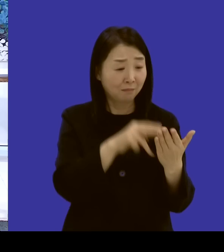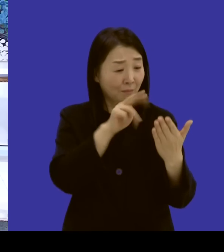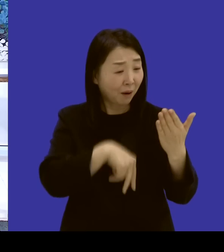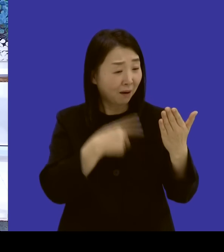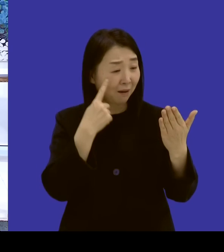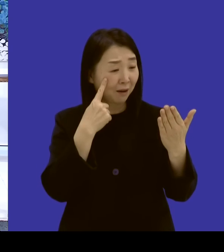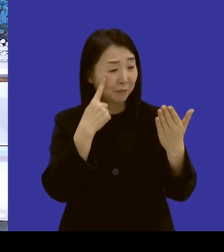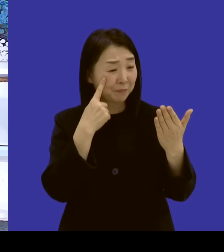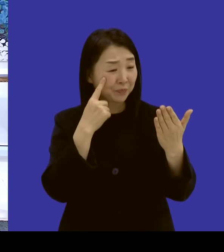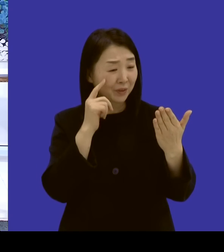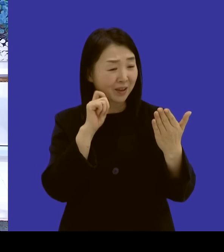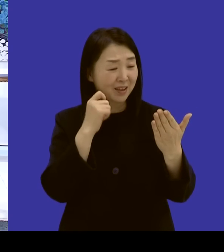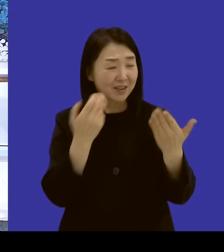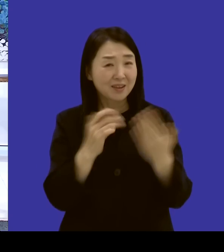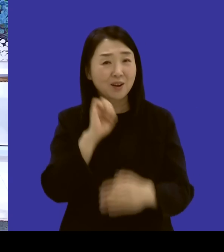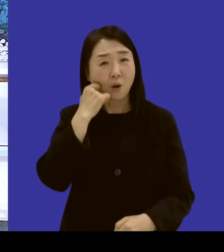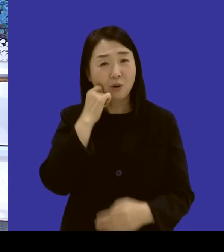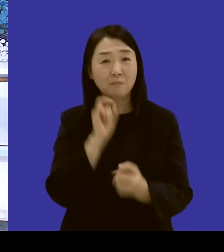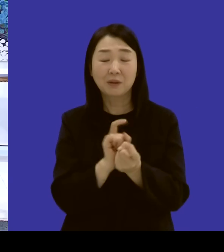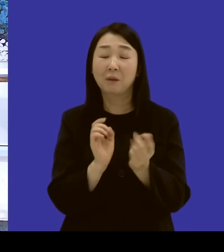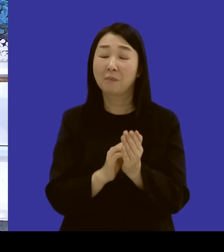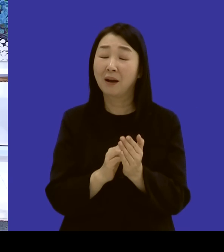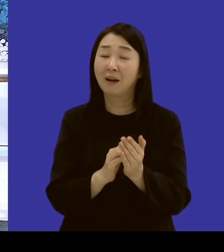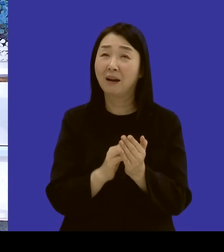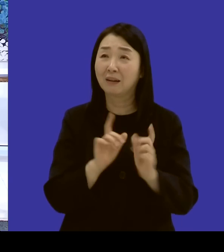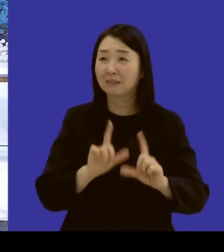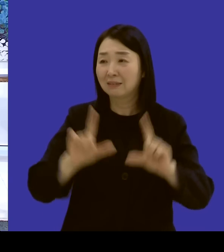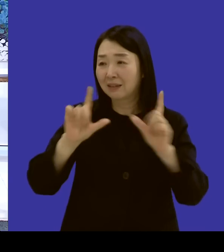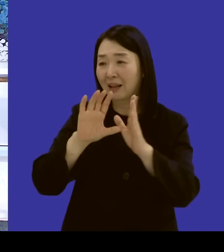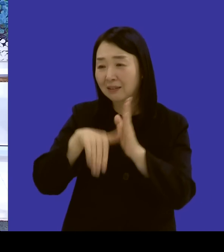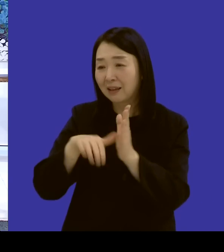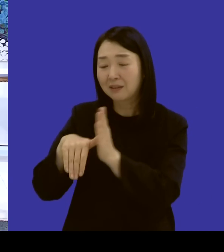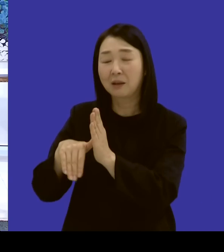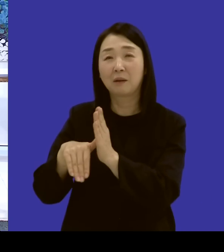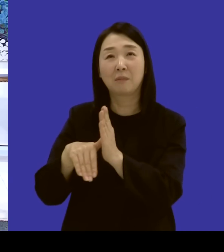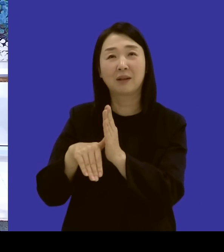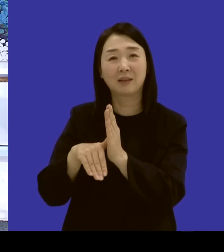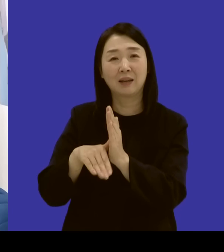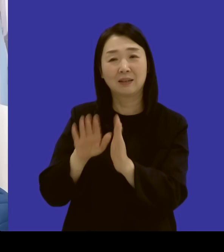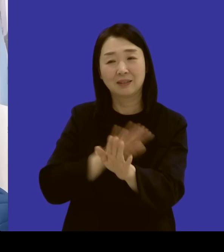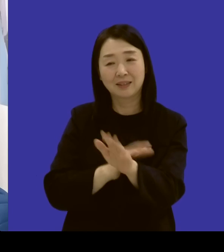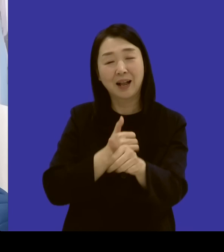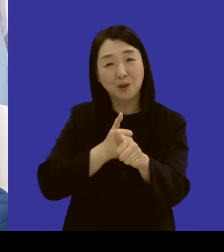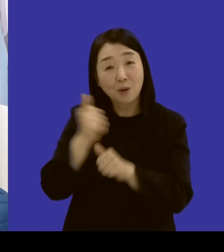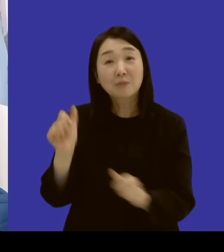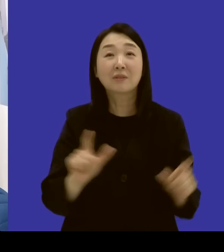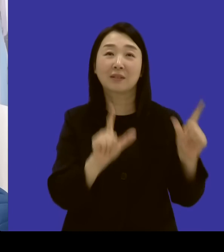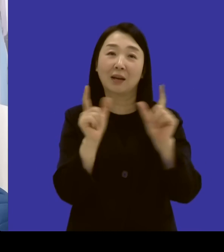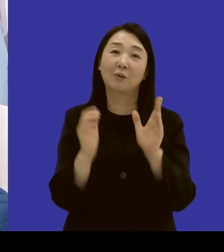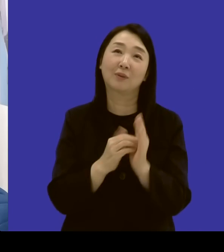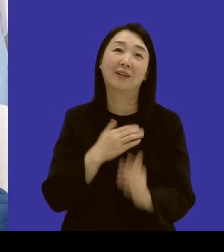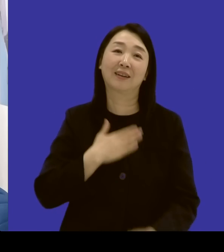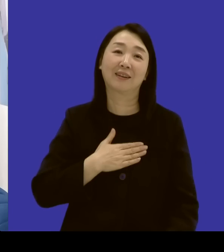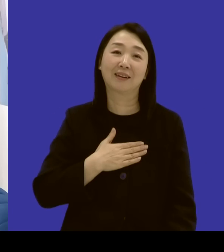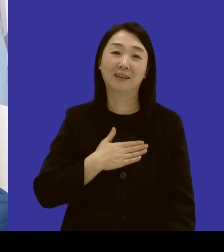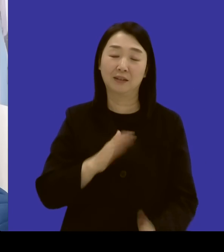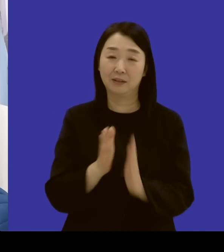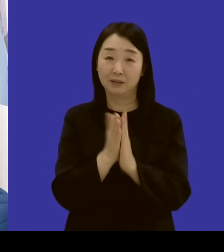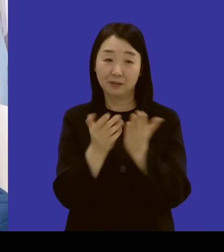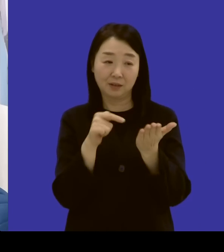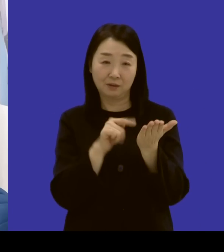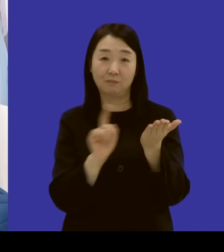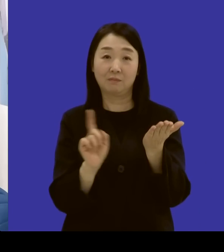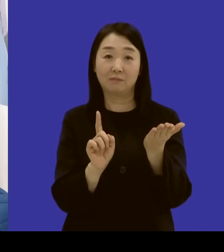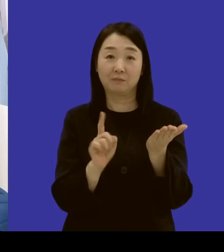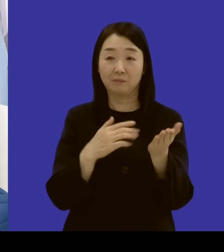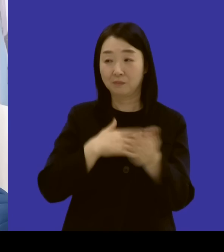일들을 그냥 그날 이렇게 열심히 극복해 나가고 살아가는구나. 그래서 책에서는 사실은 제가 조금